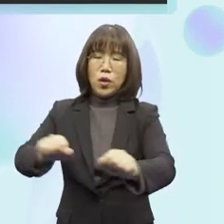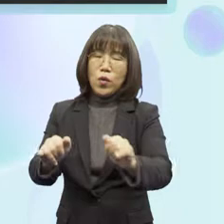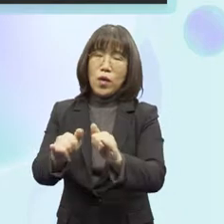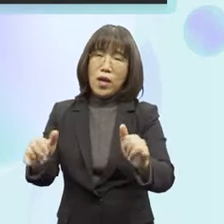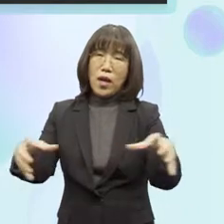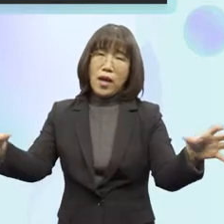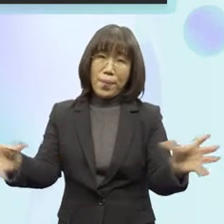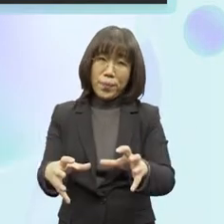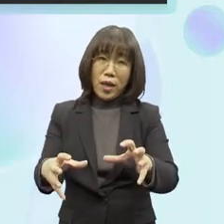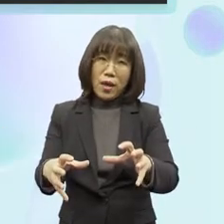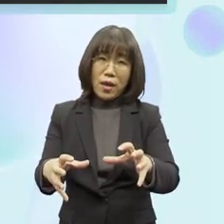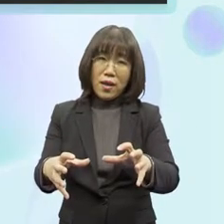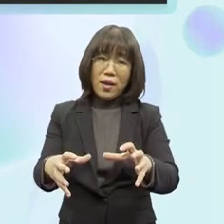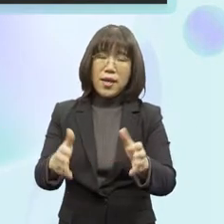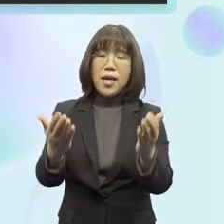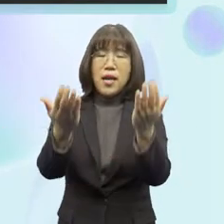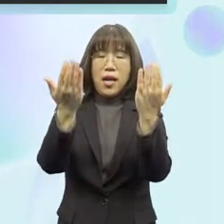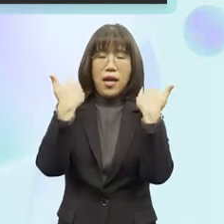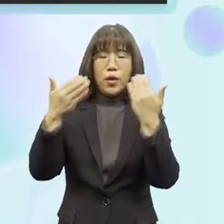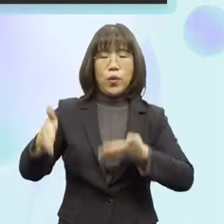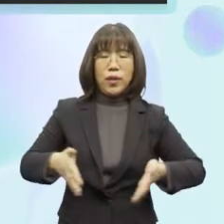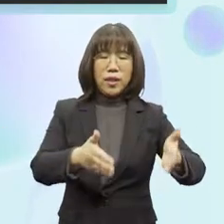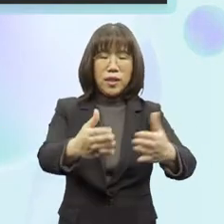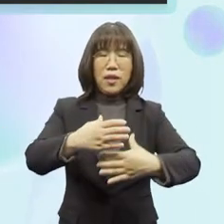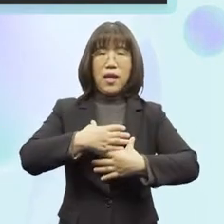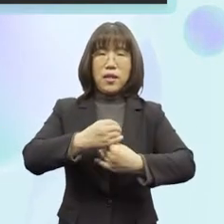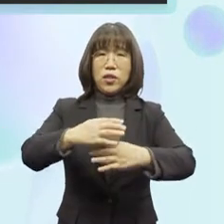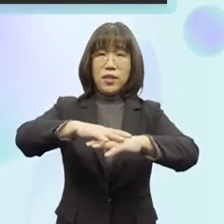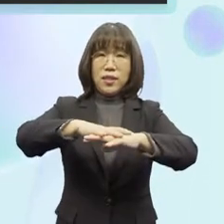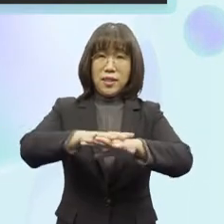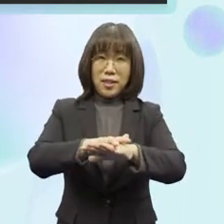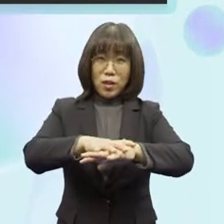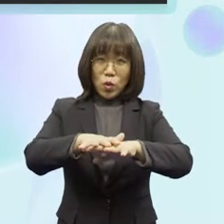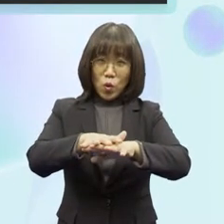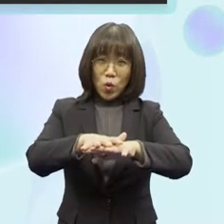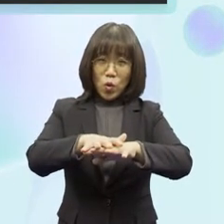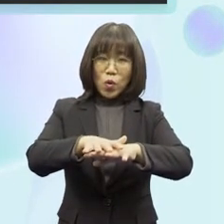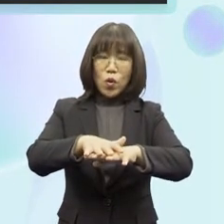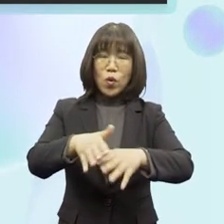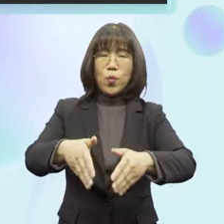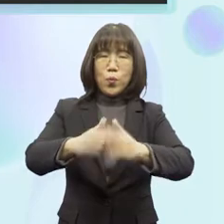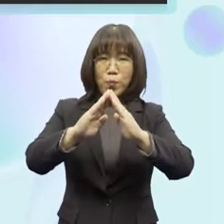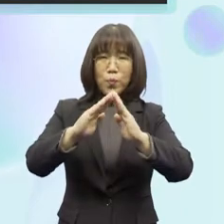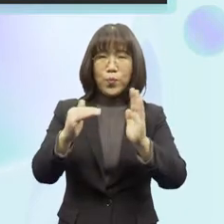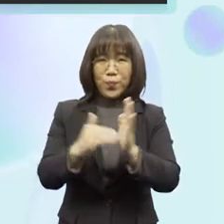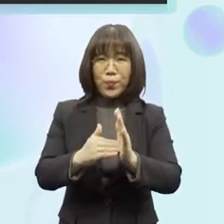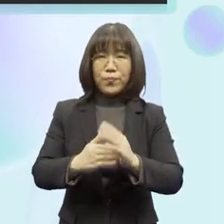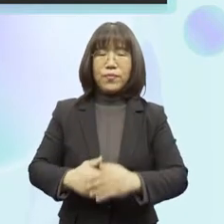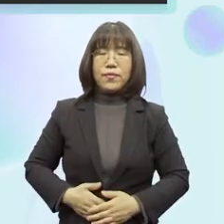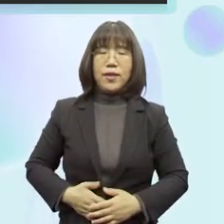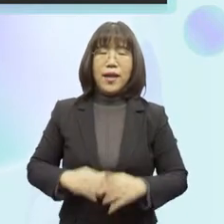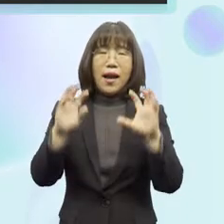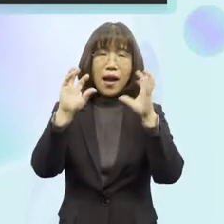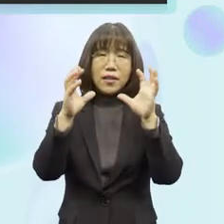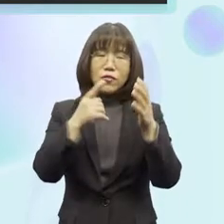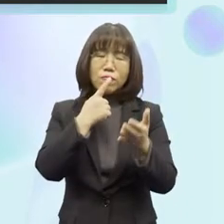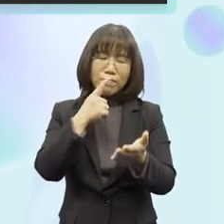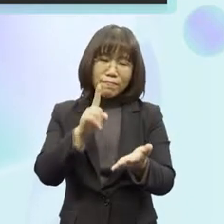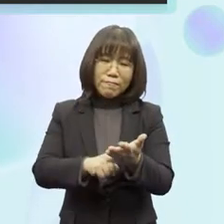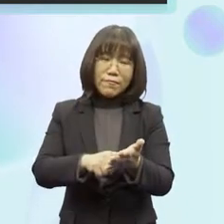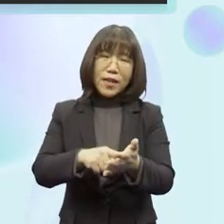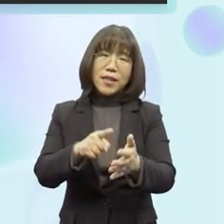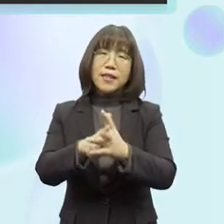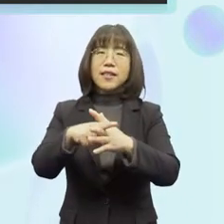마을 활동가들이 모여 통학 안전지도를 제작했습니다. 특히 쉽고 간단한 기호를 사용해 아이들이